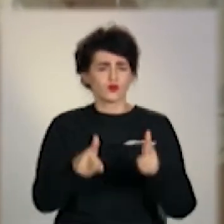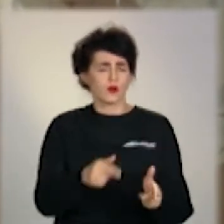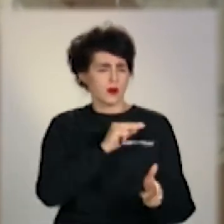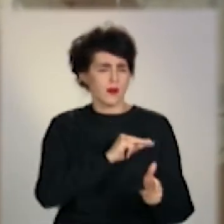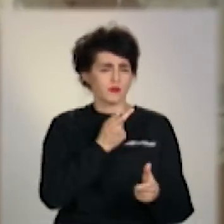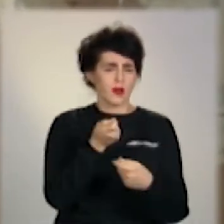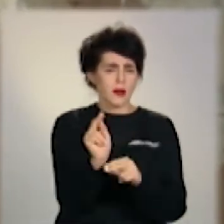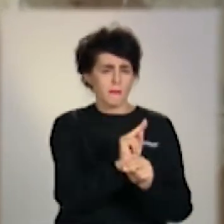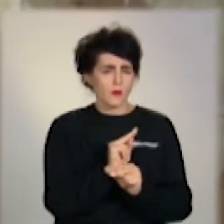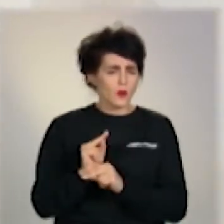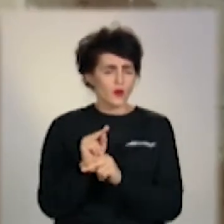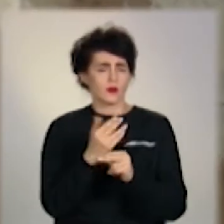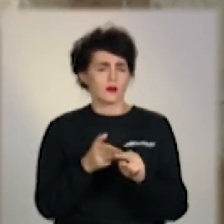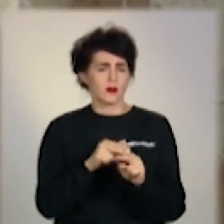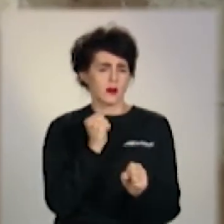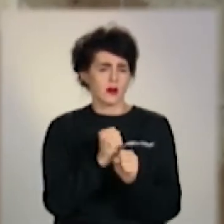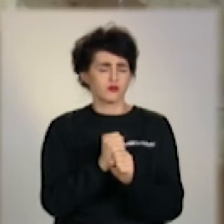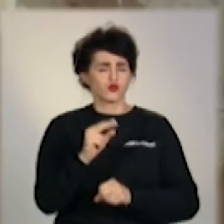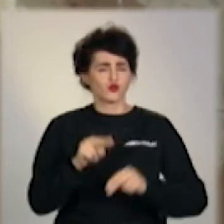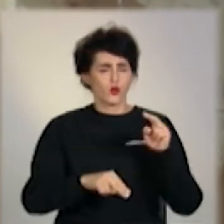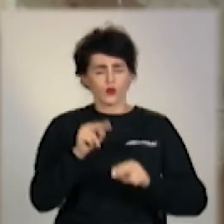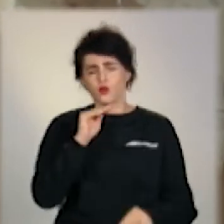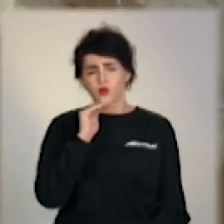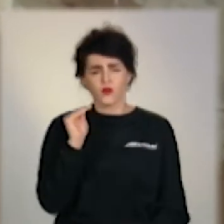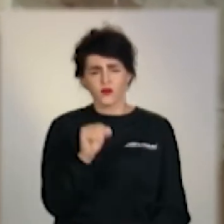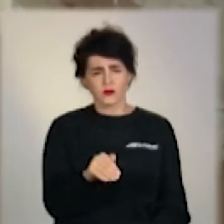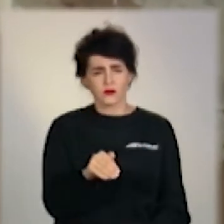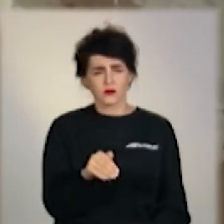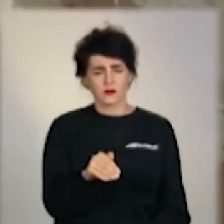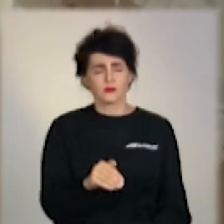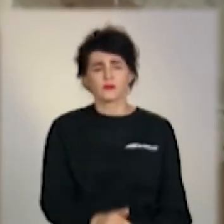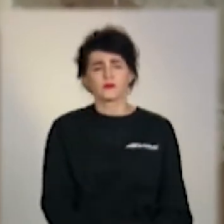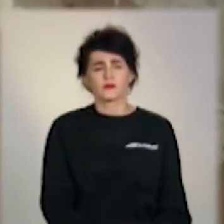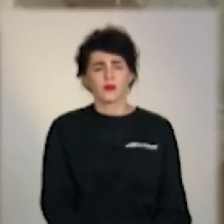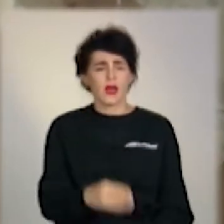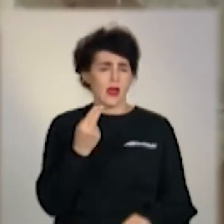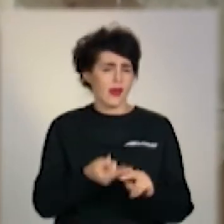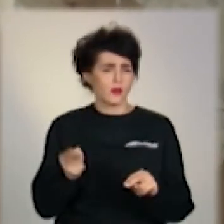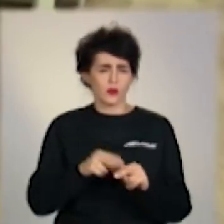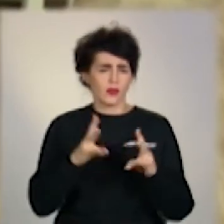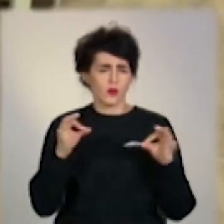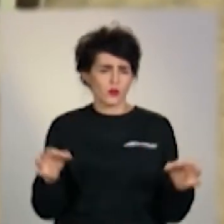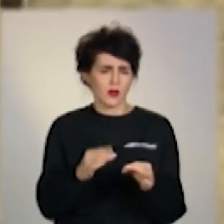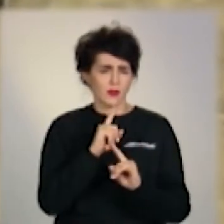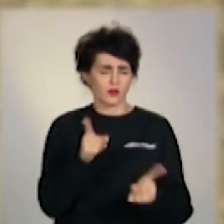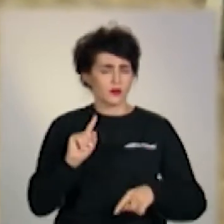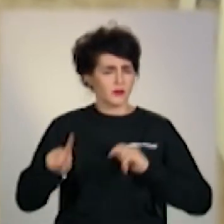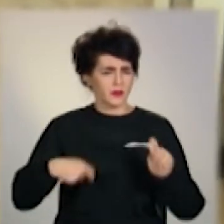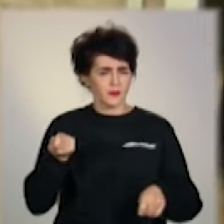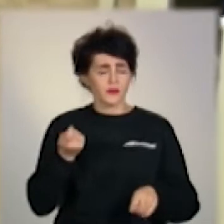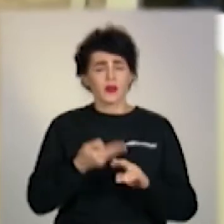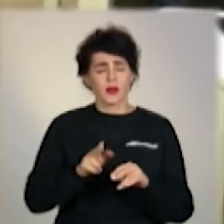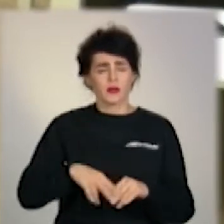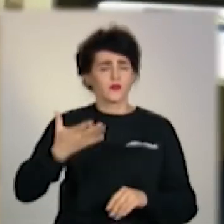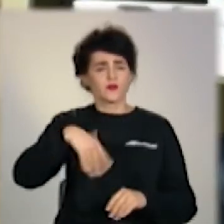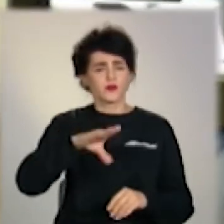на работу в строительные профессии, это никогда они не умрут. І декого вже готові